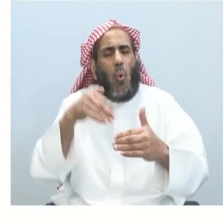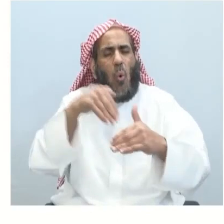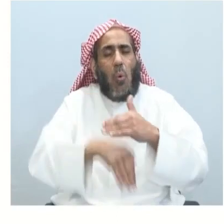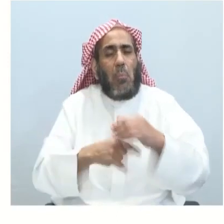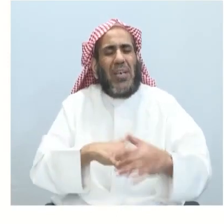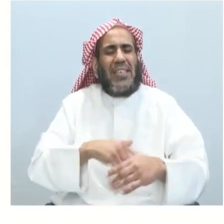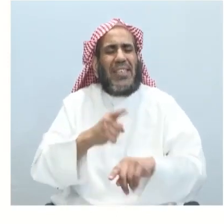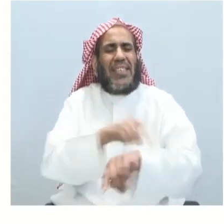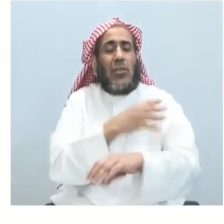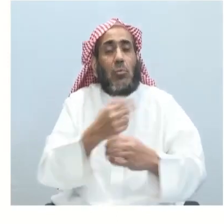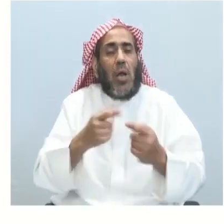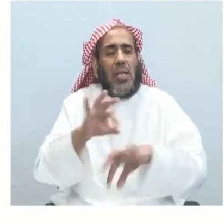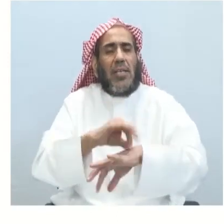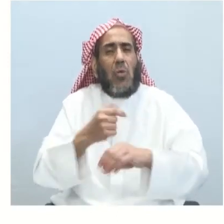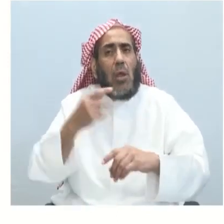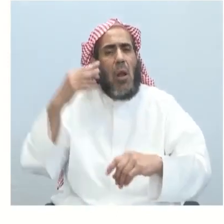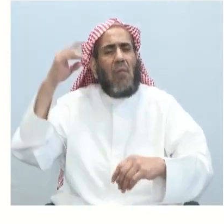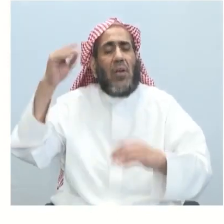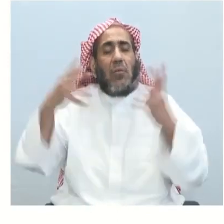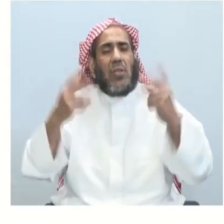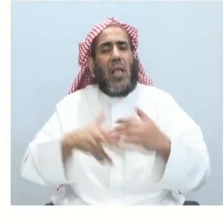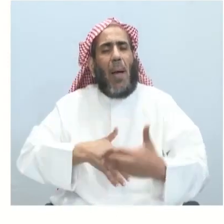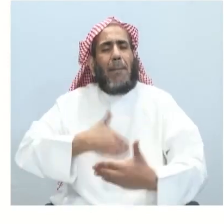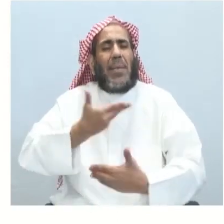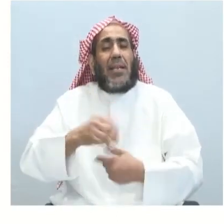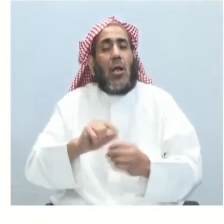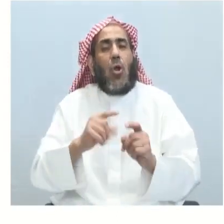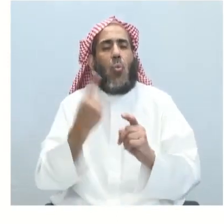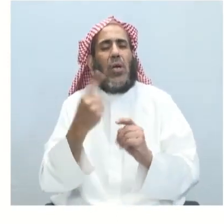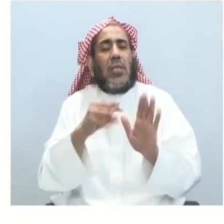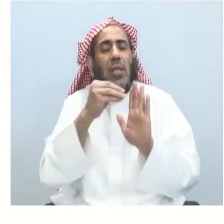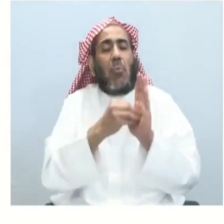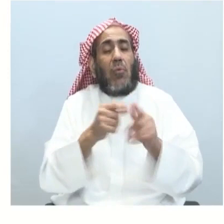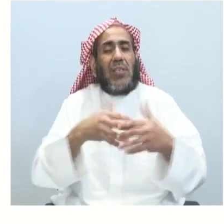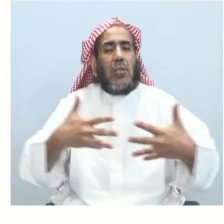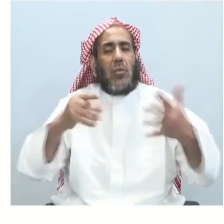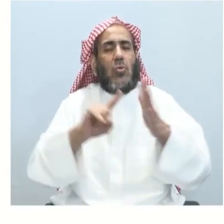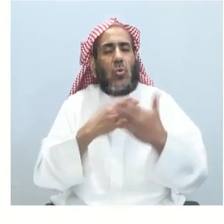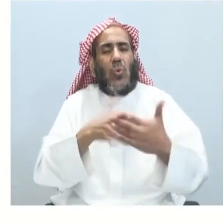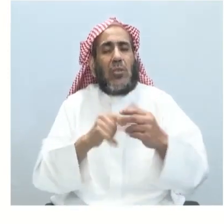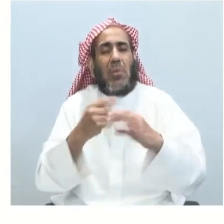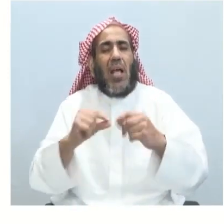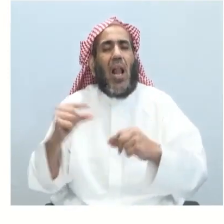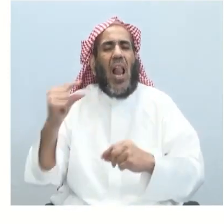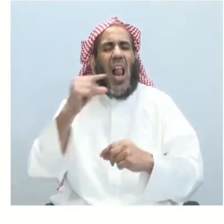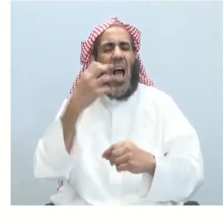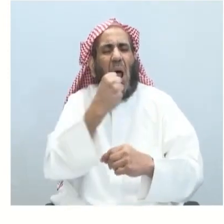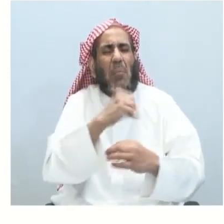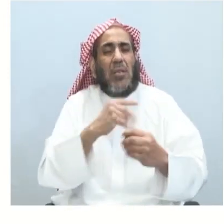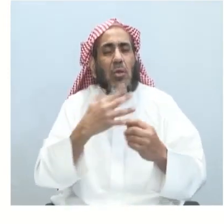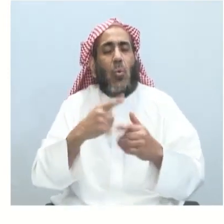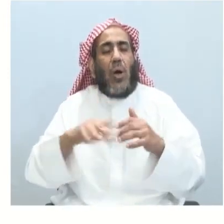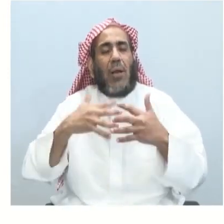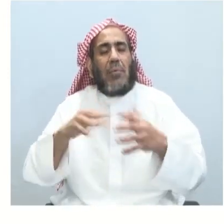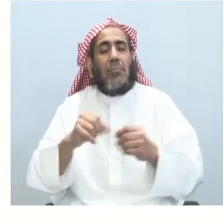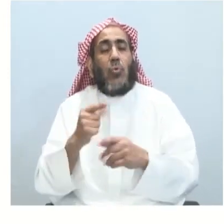الانسانيه التاثر بالفكر الفلسفي التعبير عن الذات وحده الموضوع في القصيده والتوسط في استخدام مفردات بين الرابه والابتداء ونقول